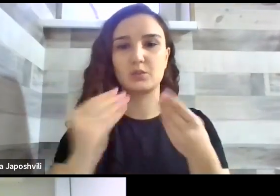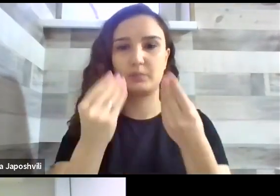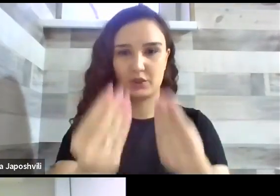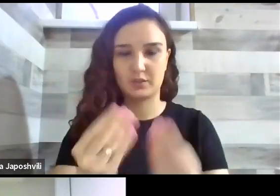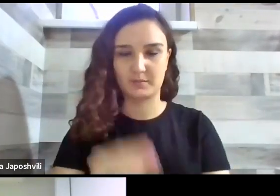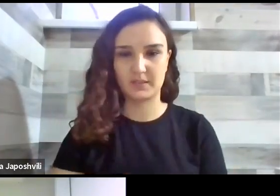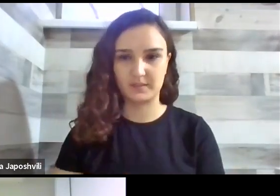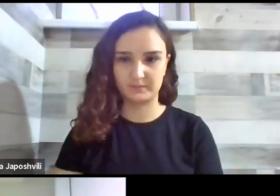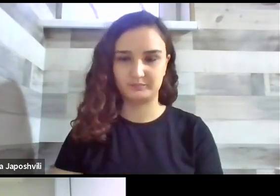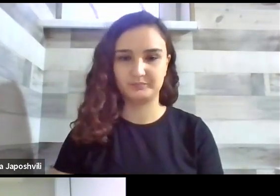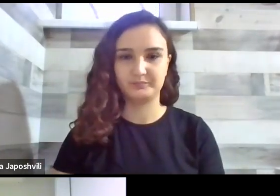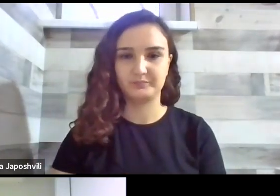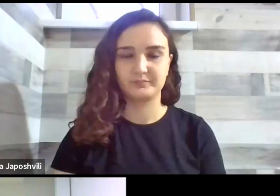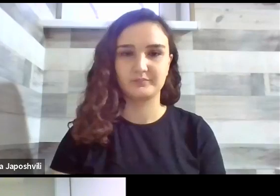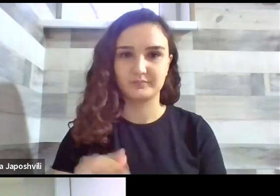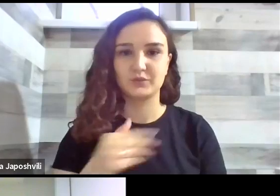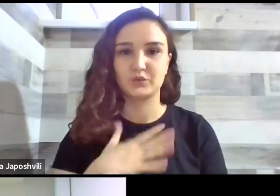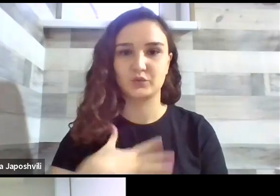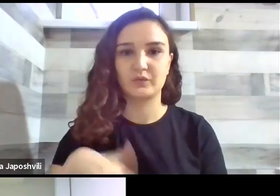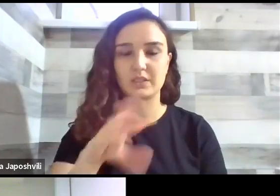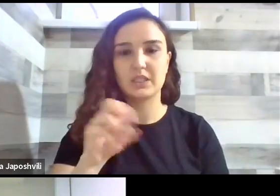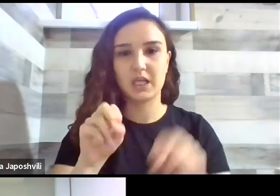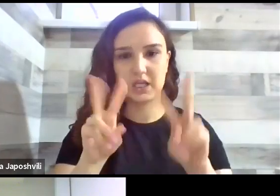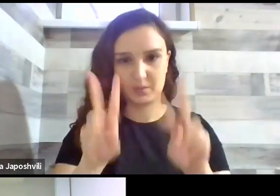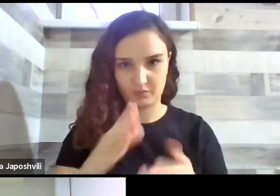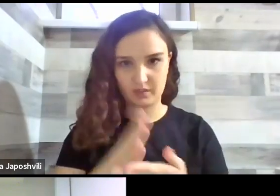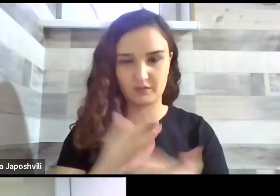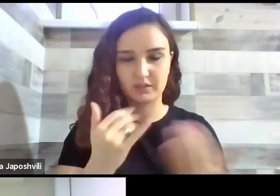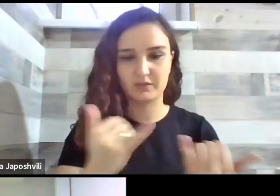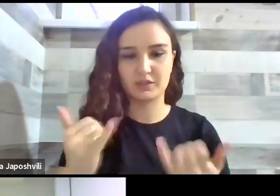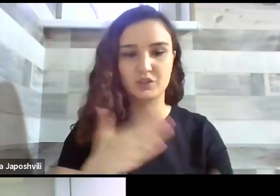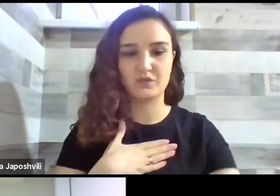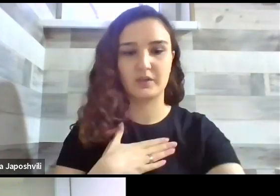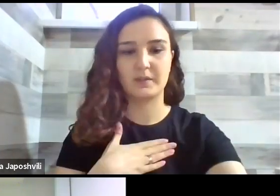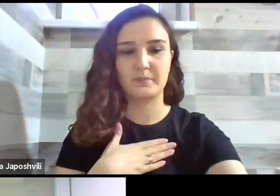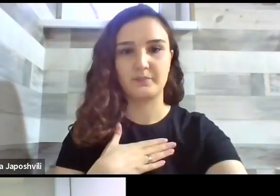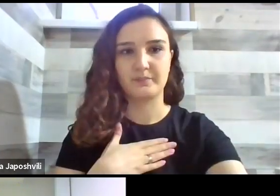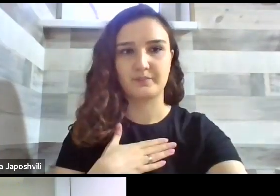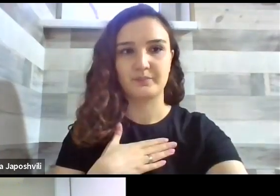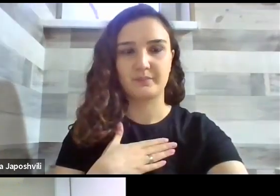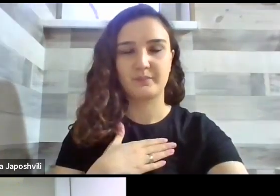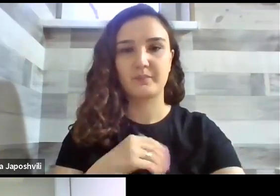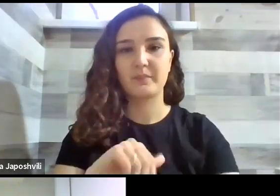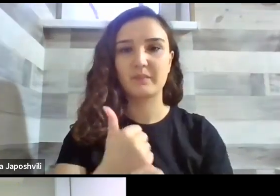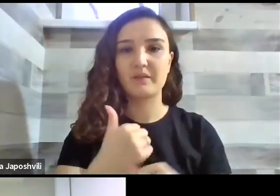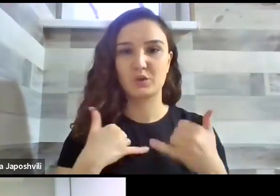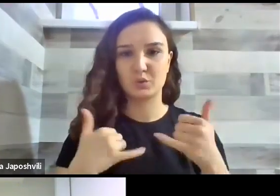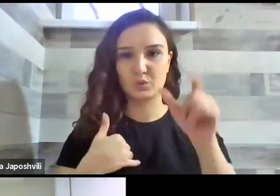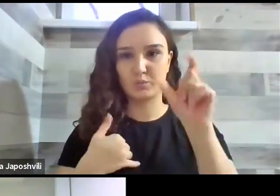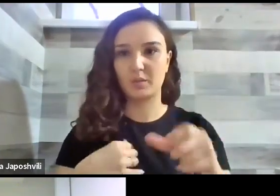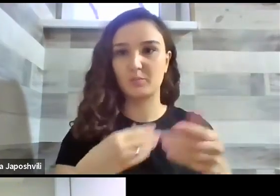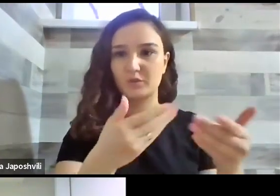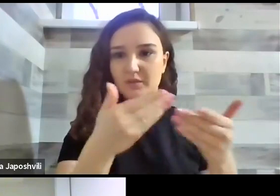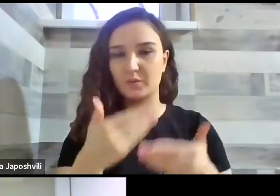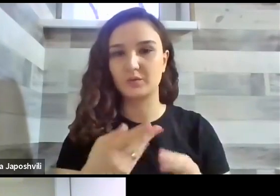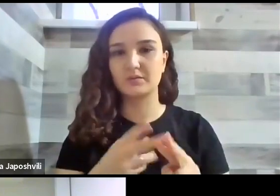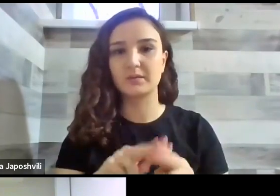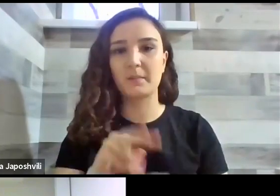მიწოდებაზე. Და ჩვენ საგანგებოდ ყავს დღევანდელი ჩვენი მთავარი სტუმარი მოწვეული, ეს